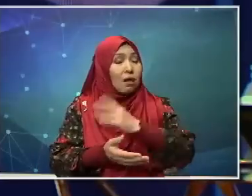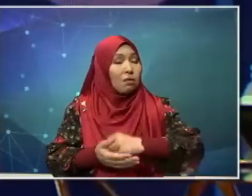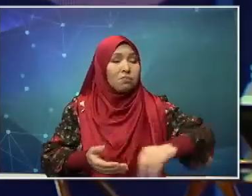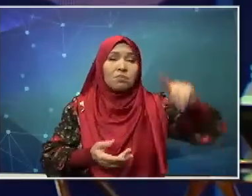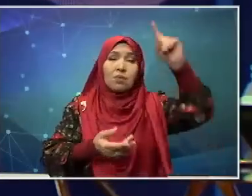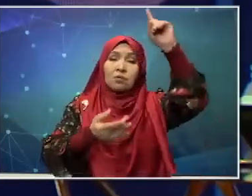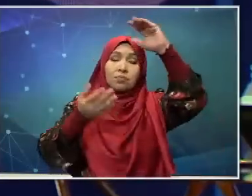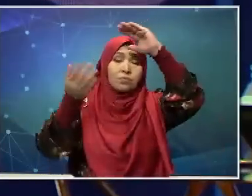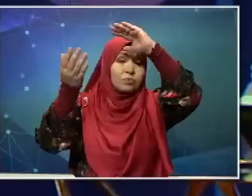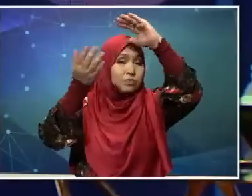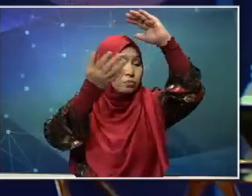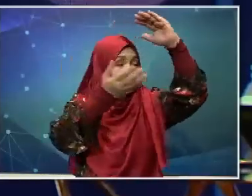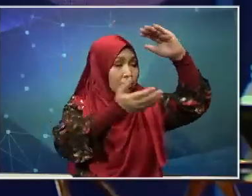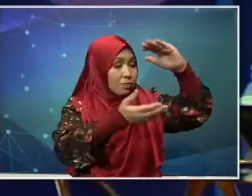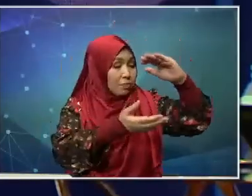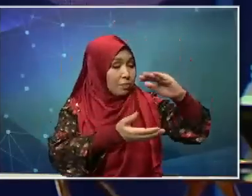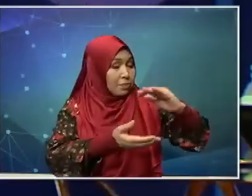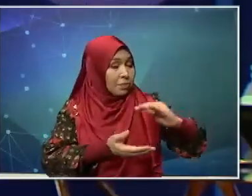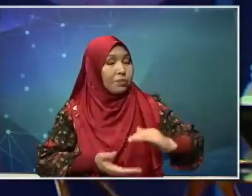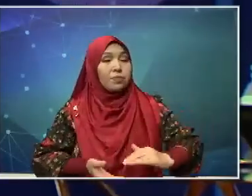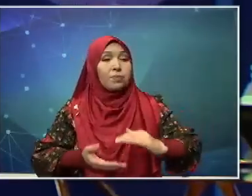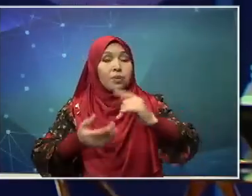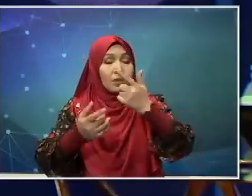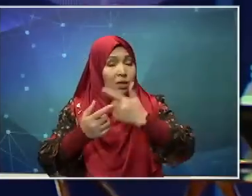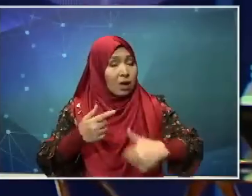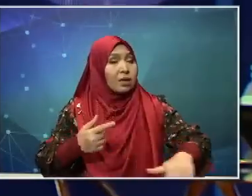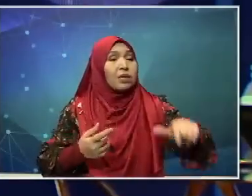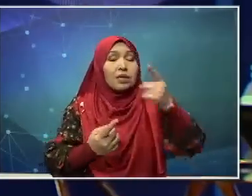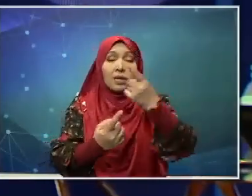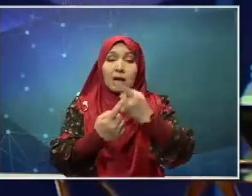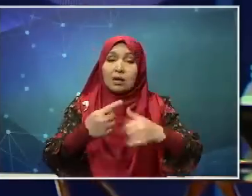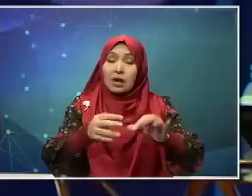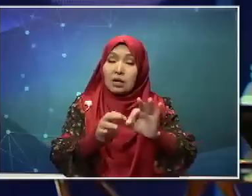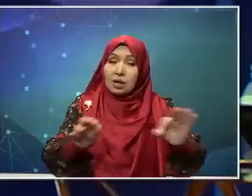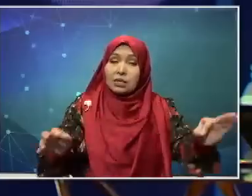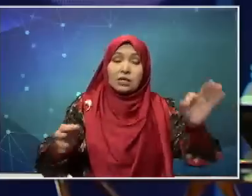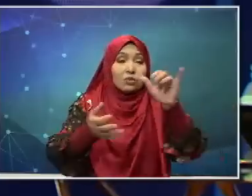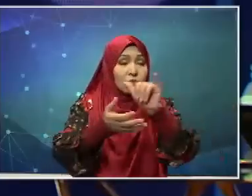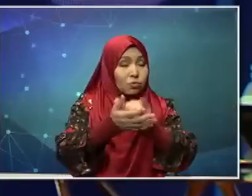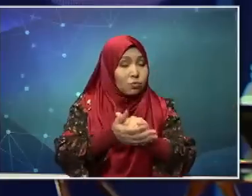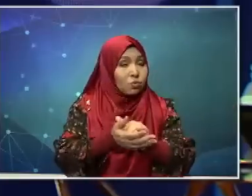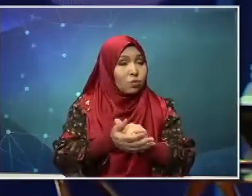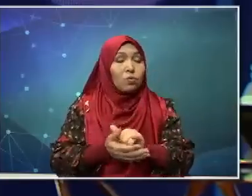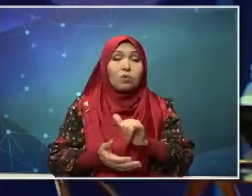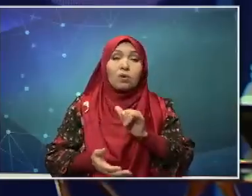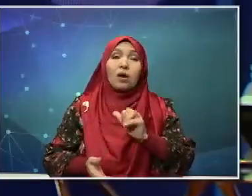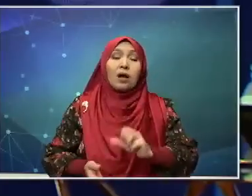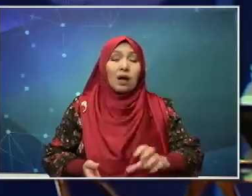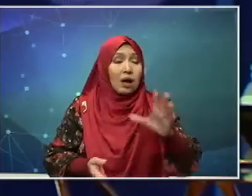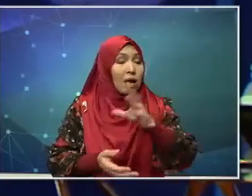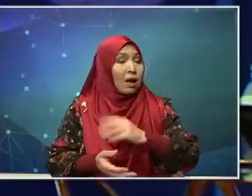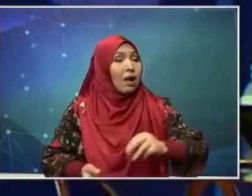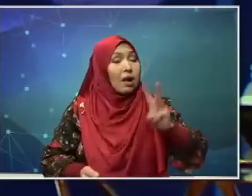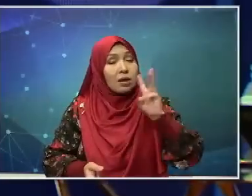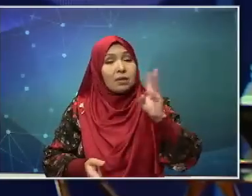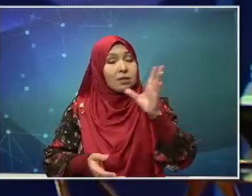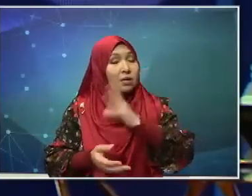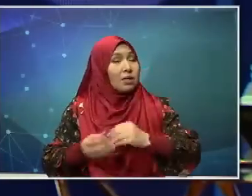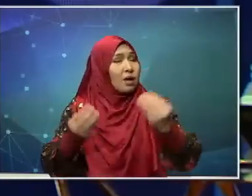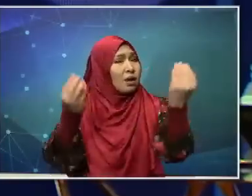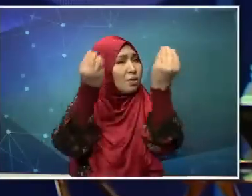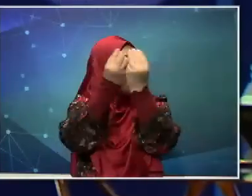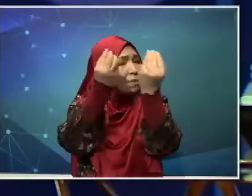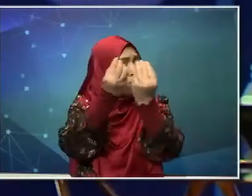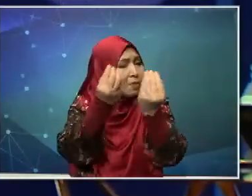daripada langit itu mengingat atau pun maem khodok yaitu Air dengan kadar dengan kadal